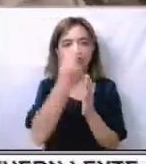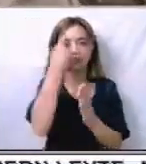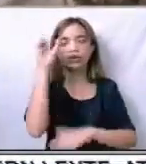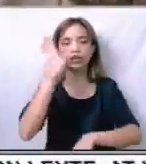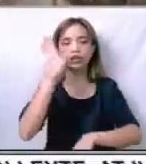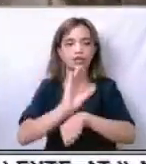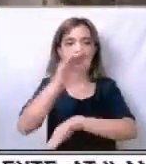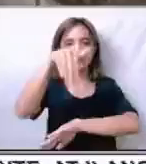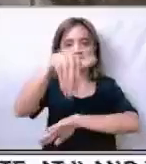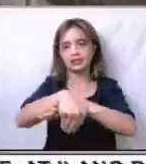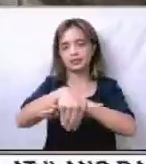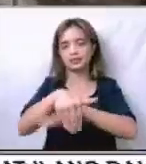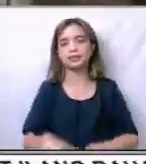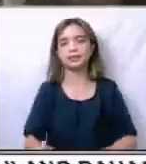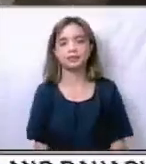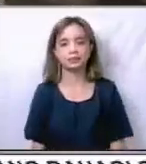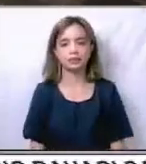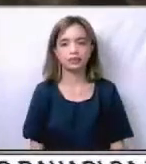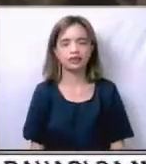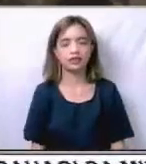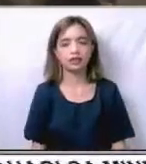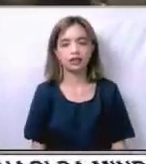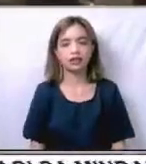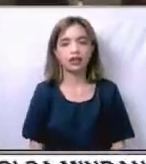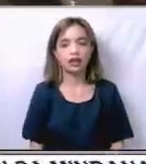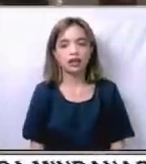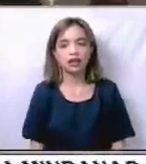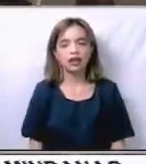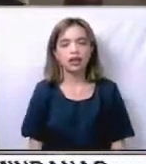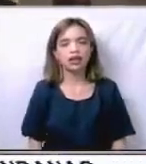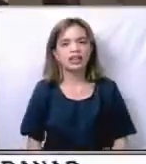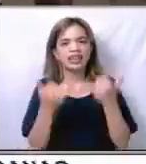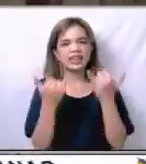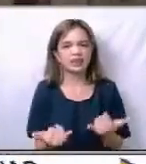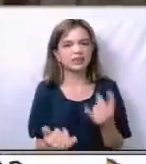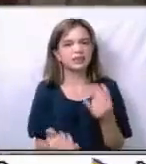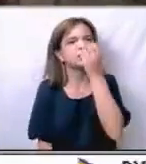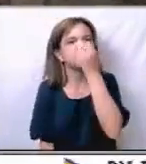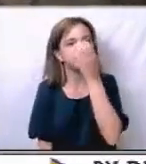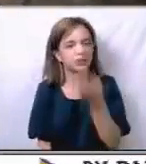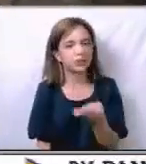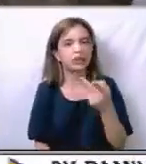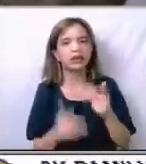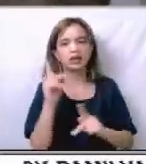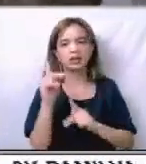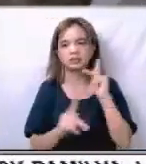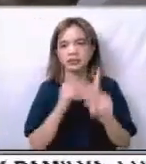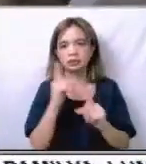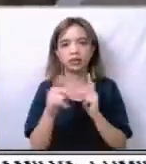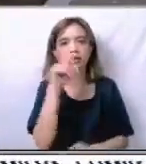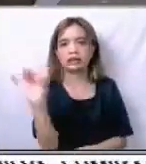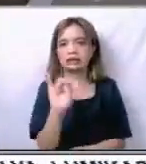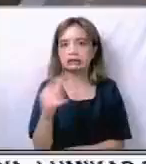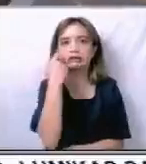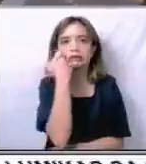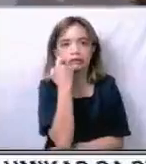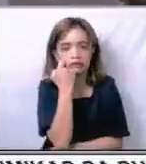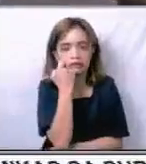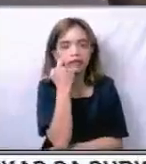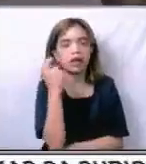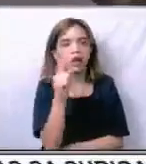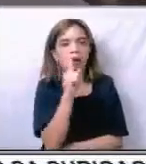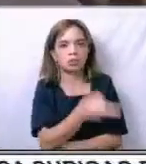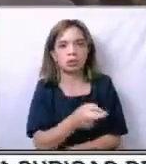for today. Sa ngayon, medyo kaunti na yung mga tao, no? Kumpara kanina na